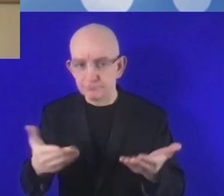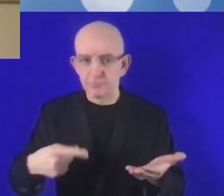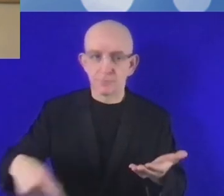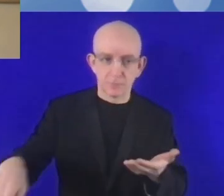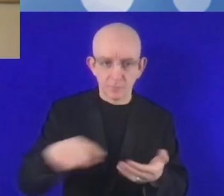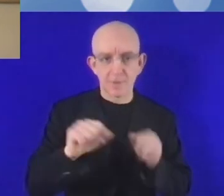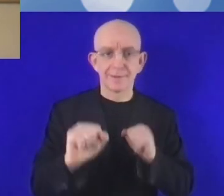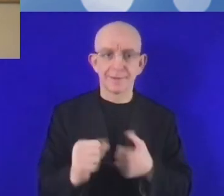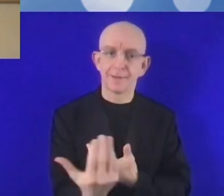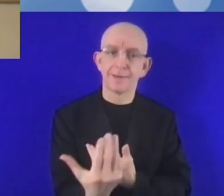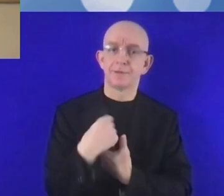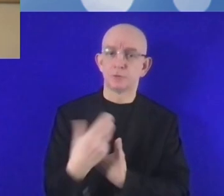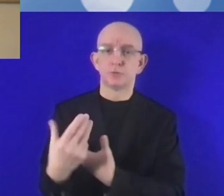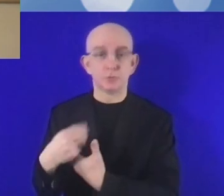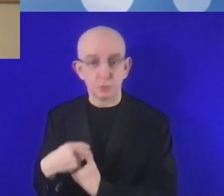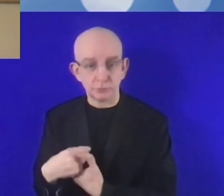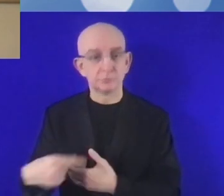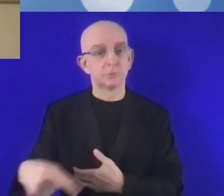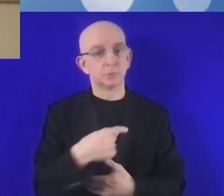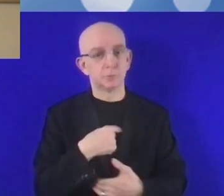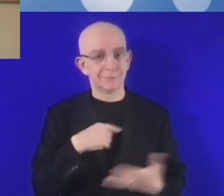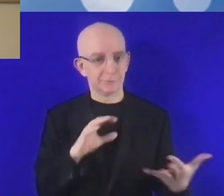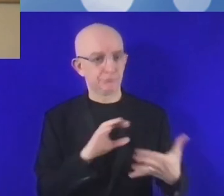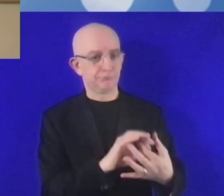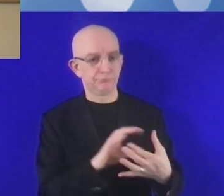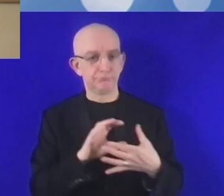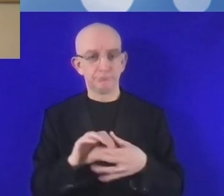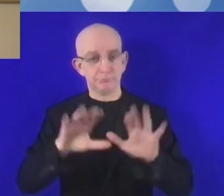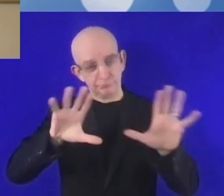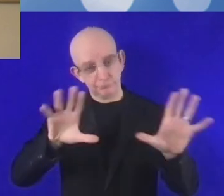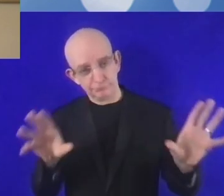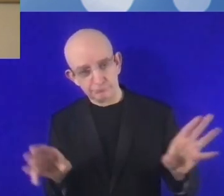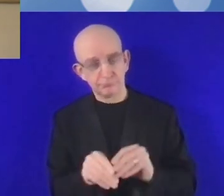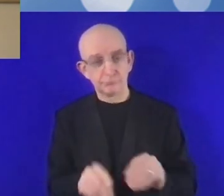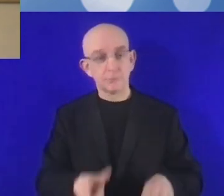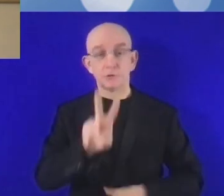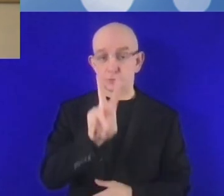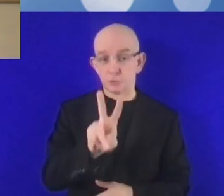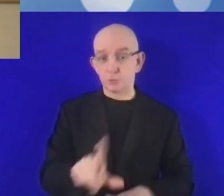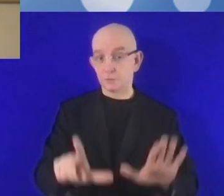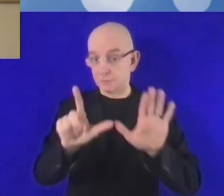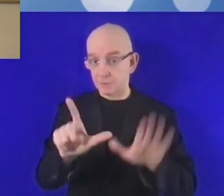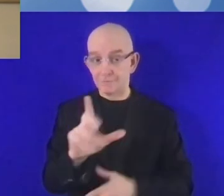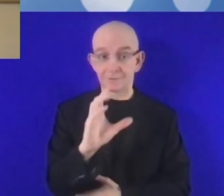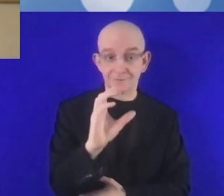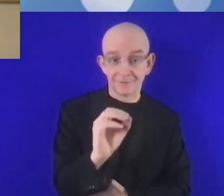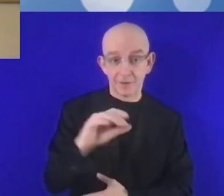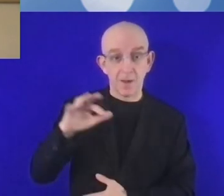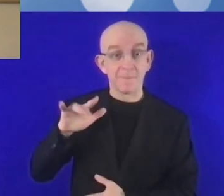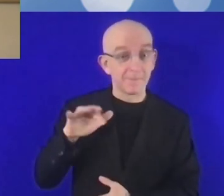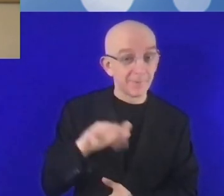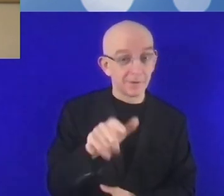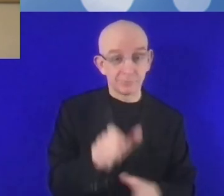Я бы хотел сказать слово к тому, как мы способствуем повышению